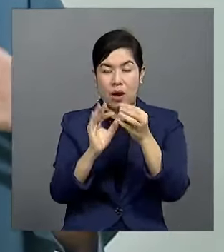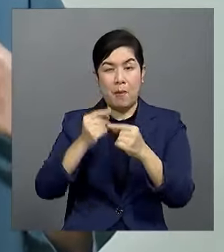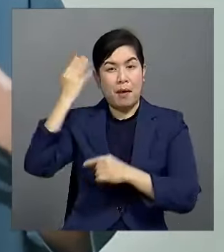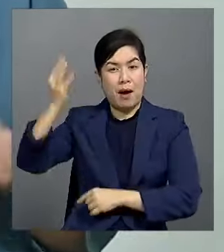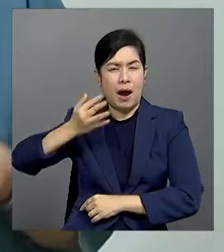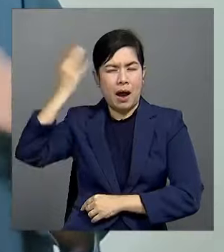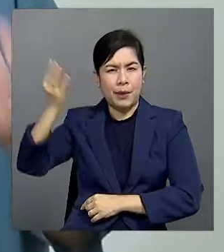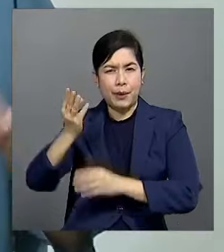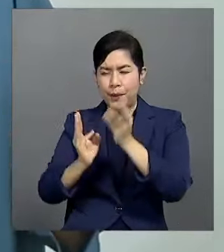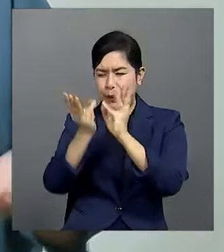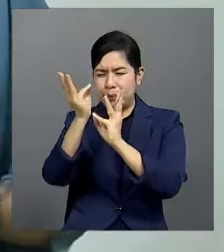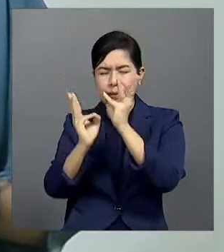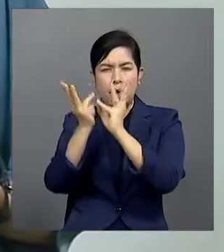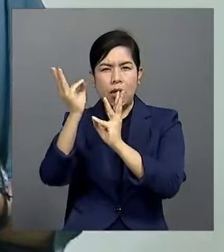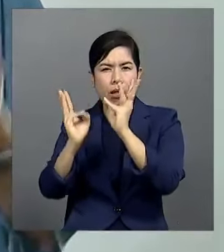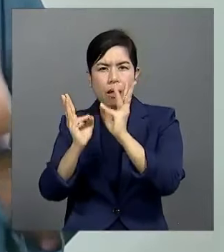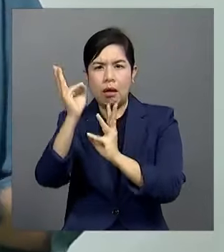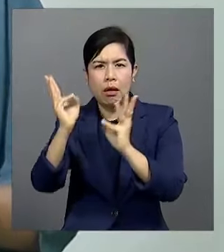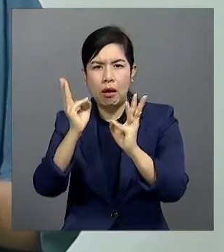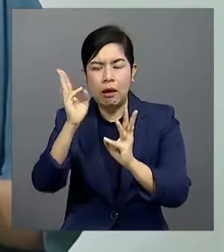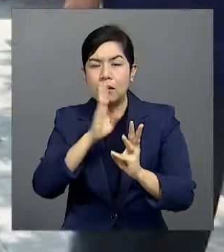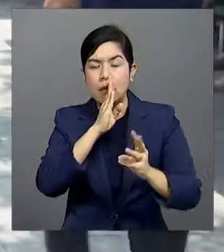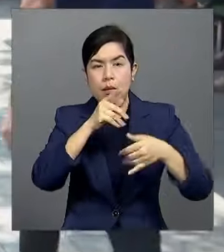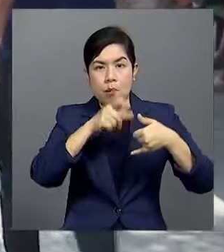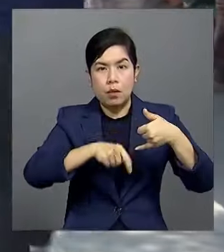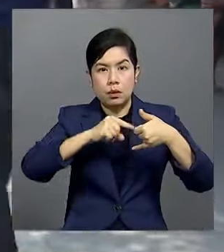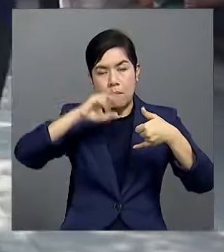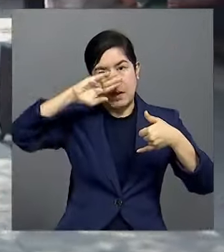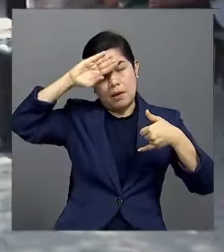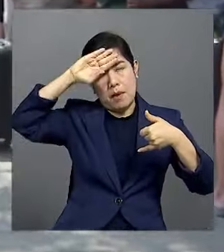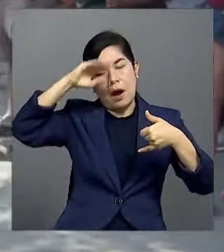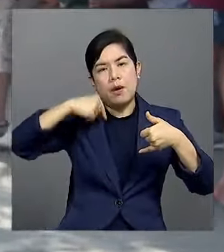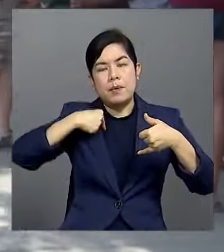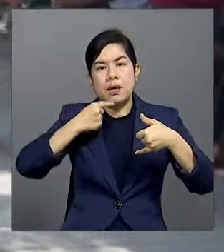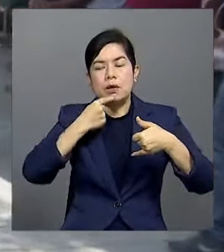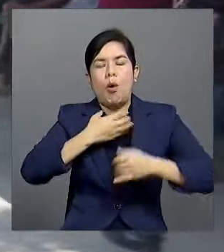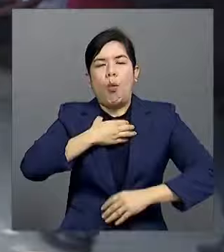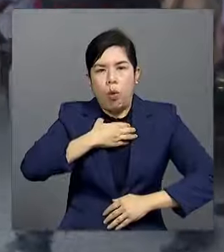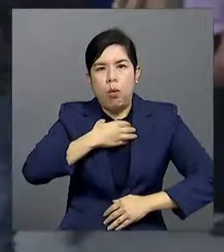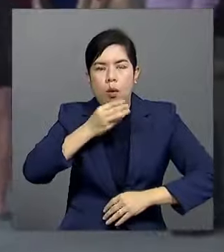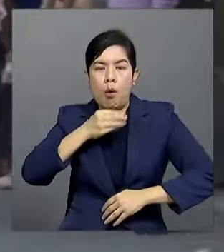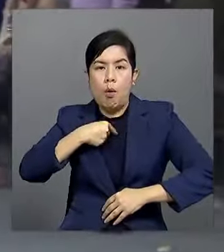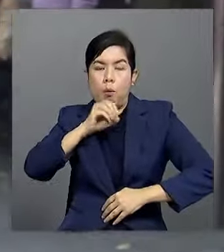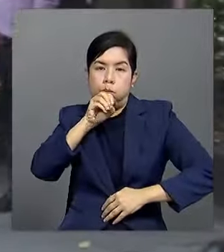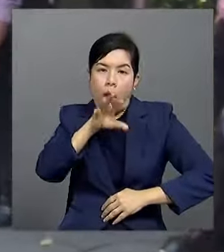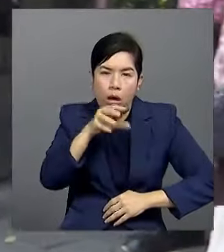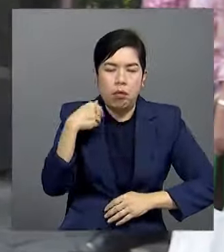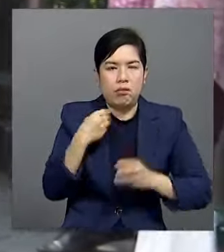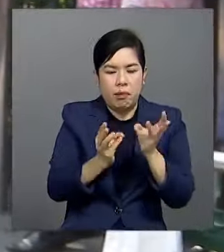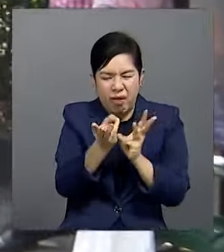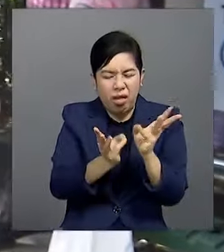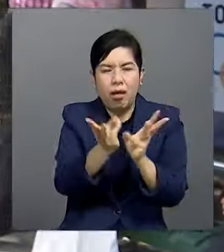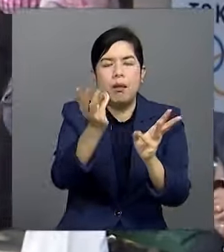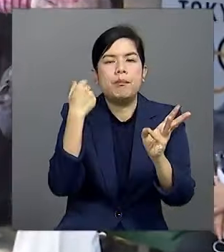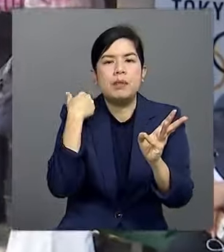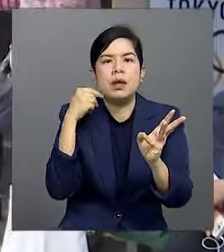มีผู้ติดเชื้อเนี่ยมีการไอหรือจามเนี่ยแล้วเราสูดเข้าไปเพราะฉะนั้นมาตรการที่เราใส่หน้ากากป้องกันอันนี้ก็ควรจะดำเนินการต่อ